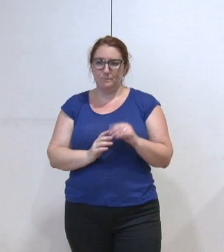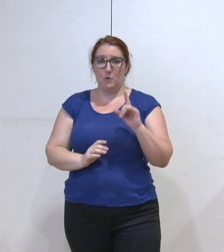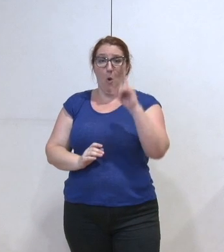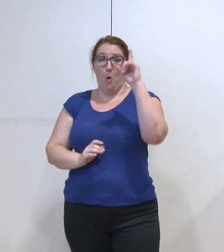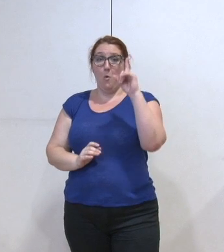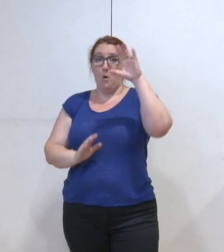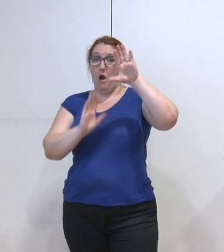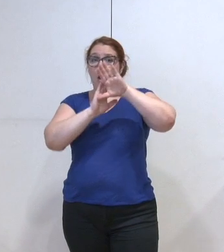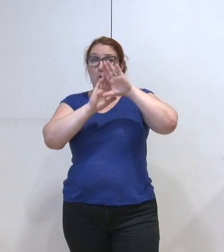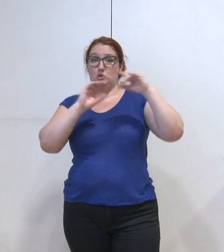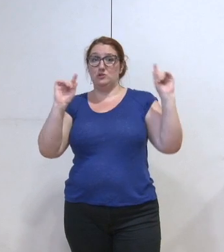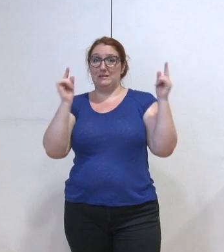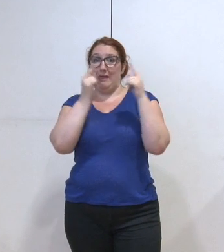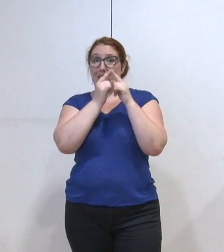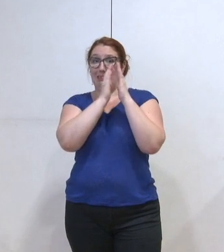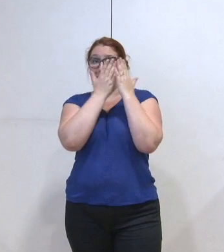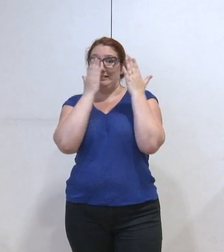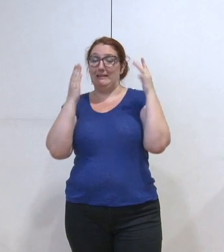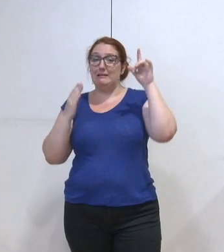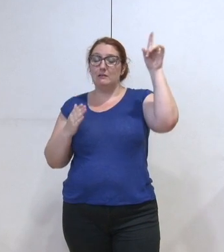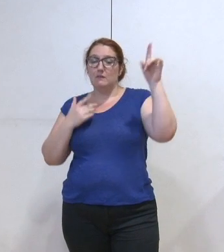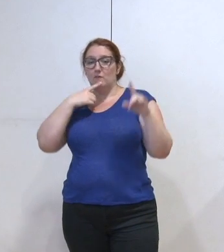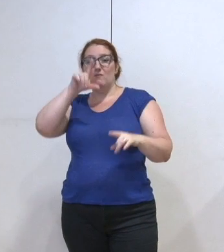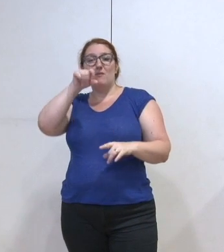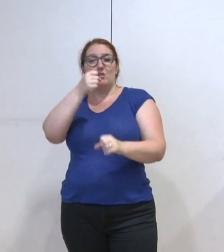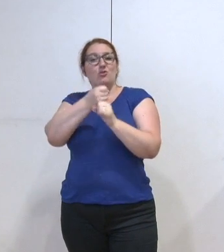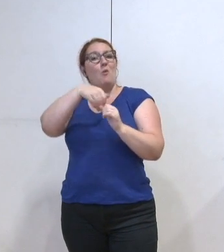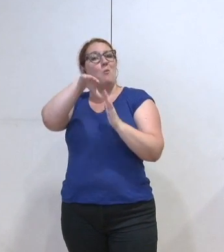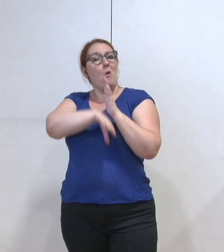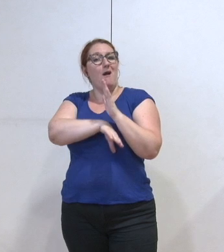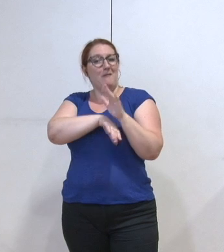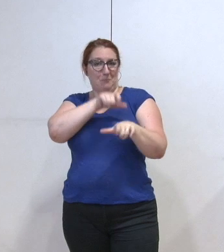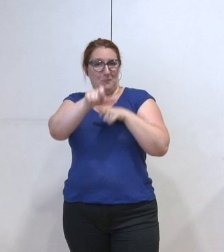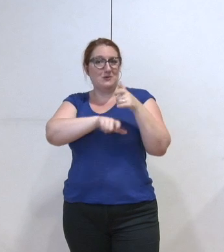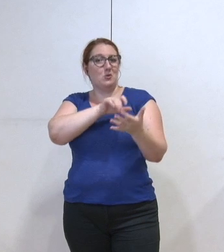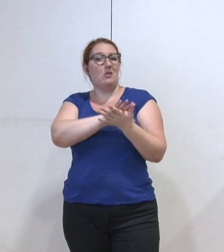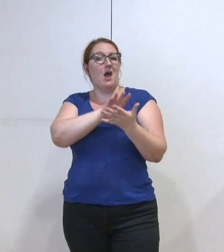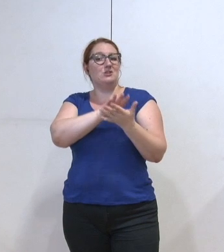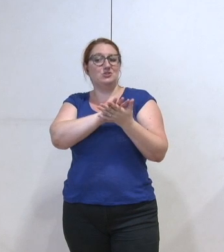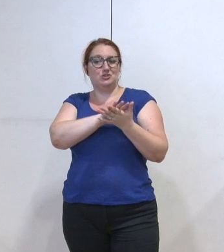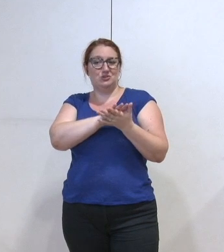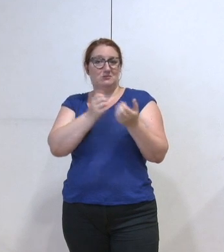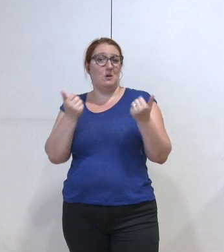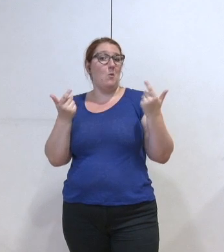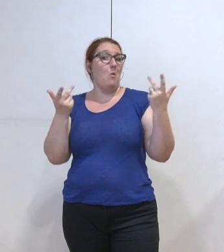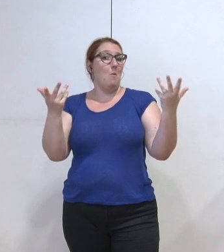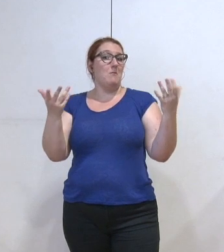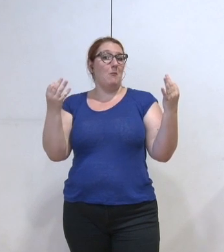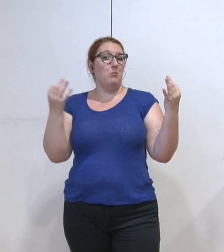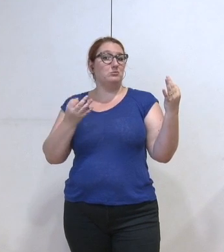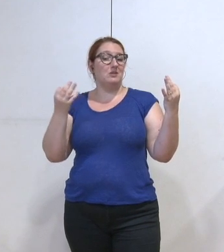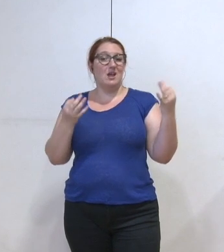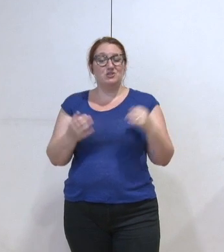représente la part des moins de 20 ans euh sur la ville donc on voit donc alors on n pas